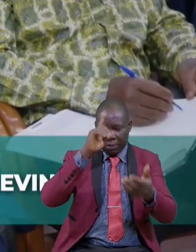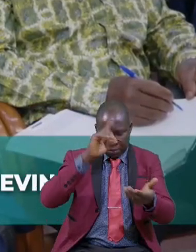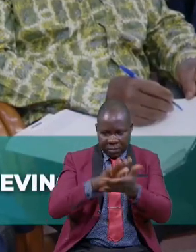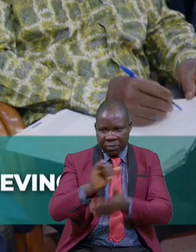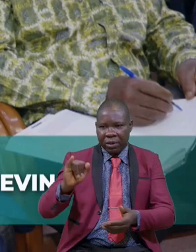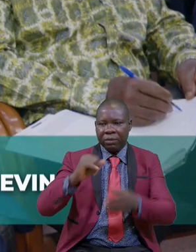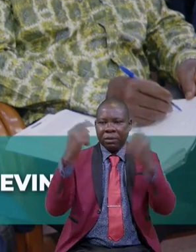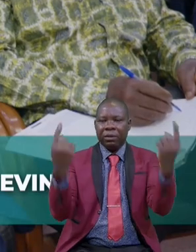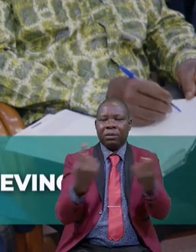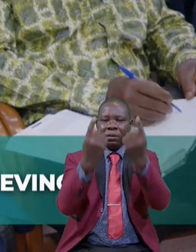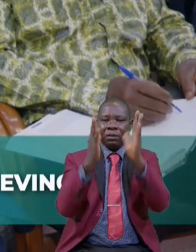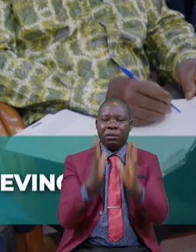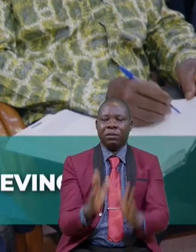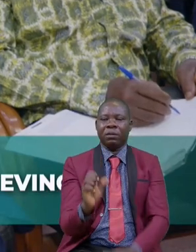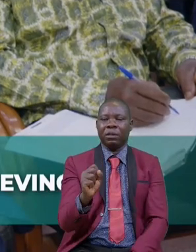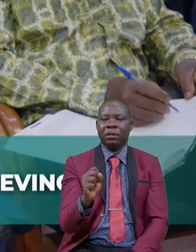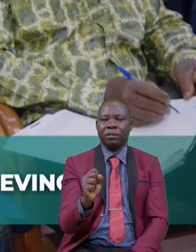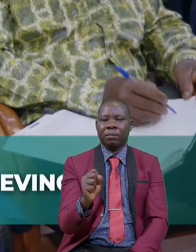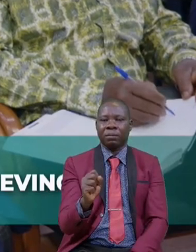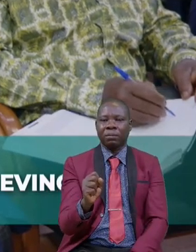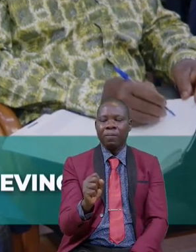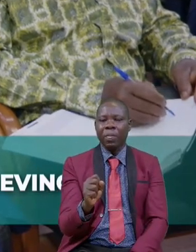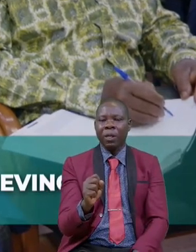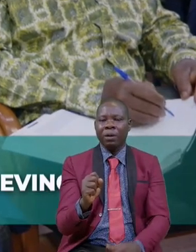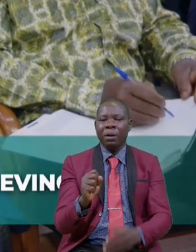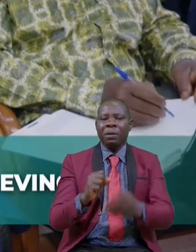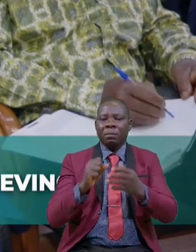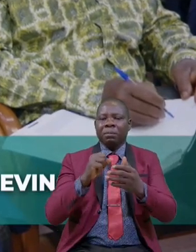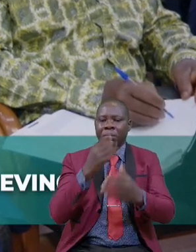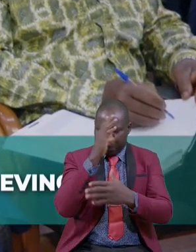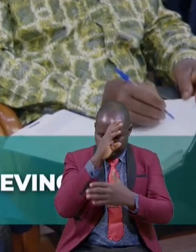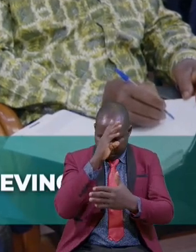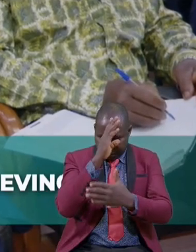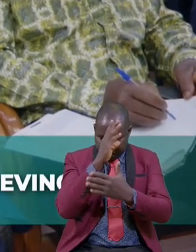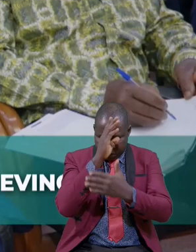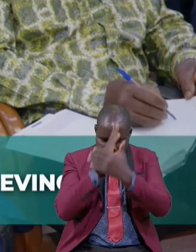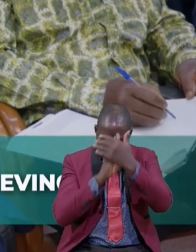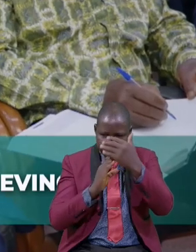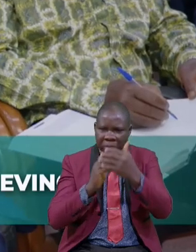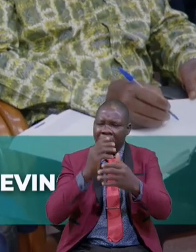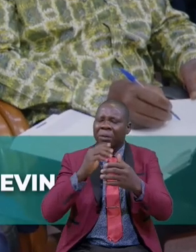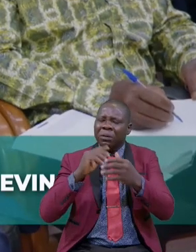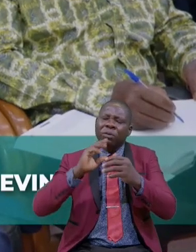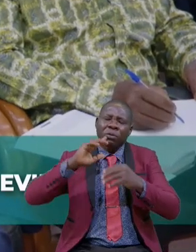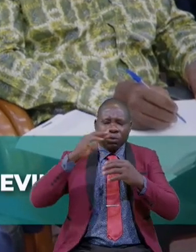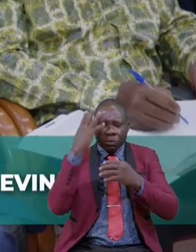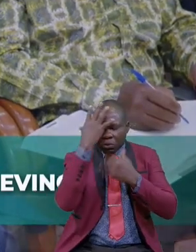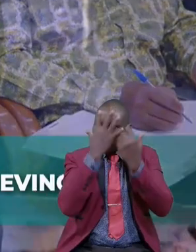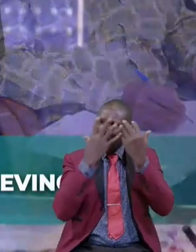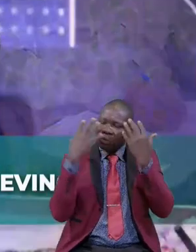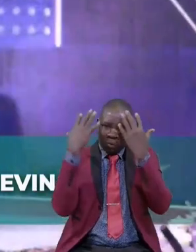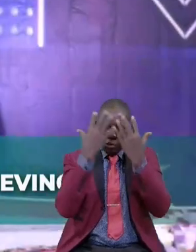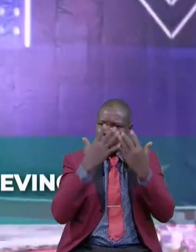Pénitents, croyants, repentants, attristés, désolés pour ce que nous avons fait par le passé et nous venons à